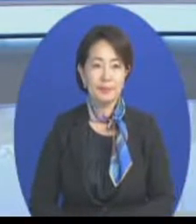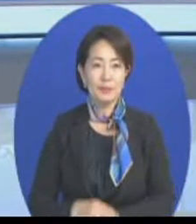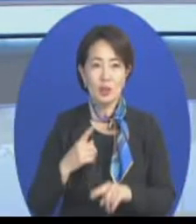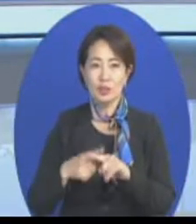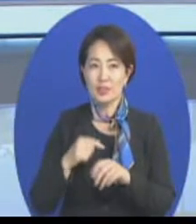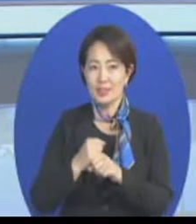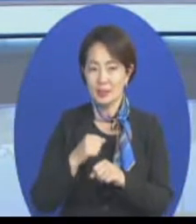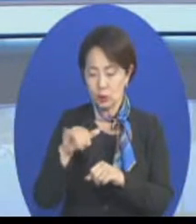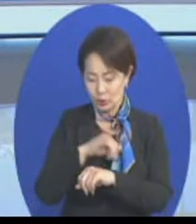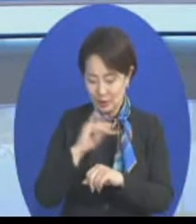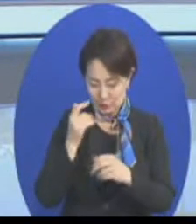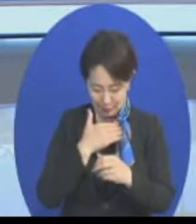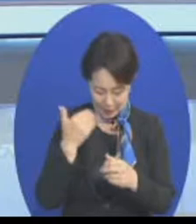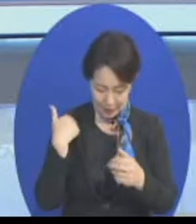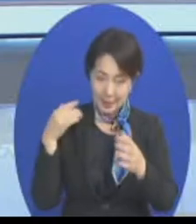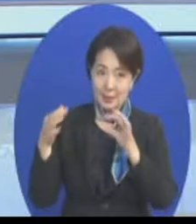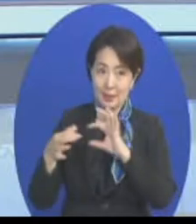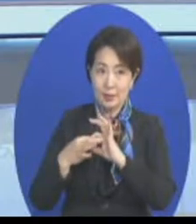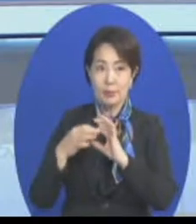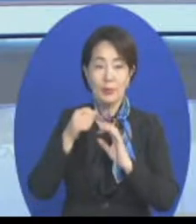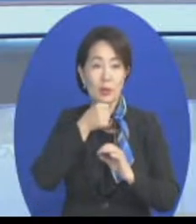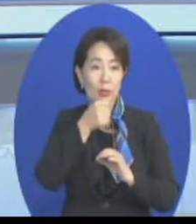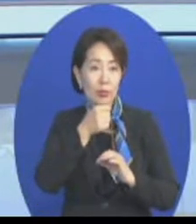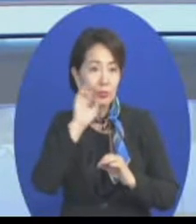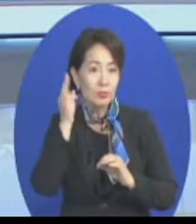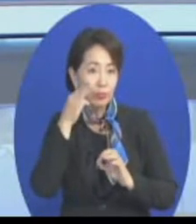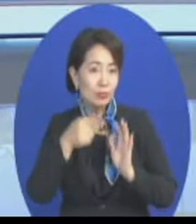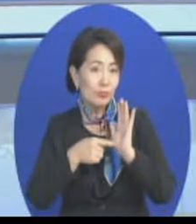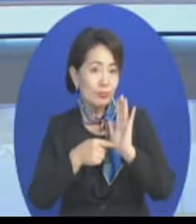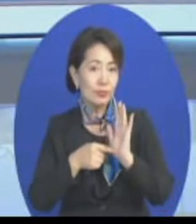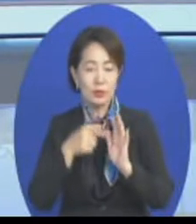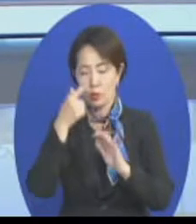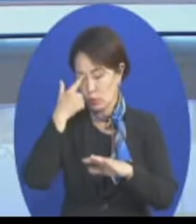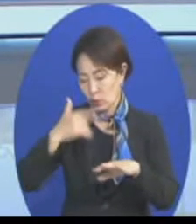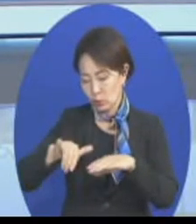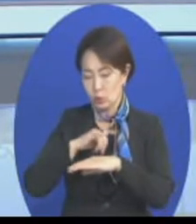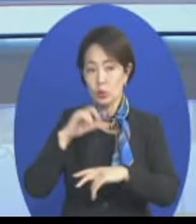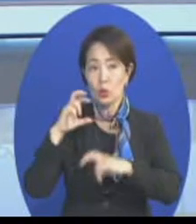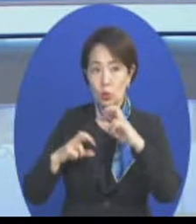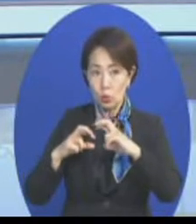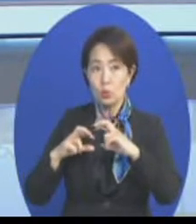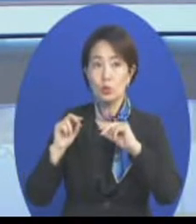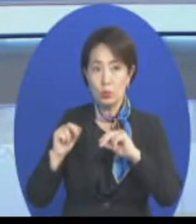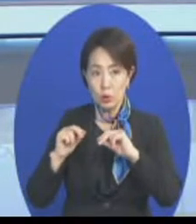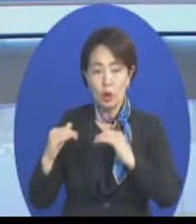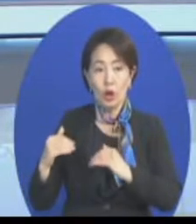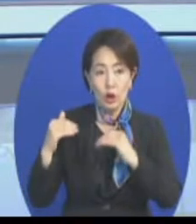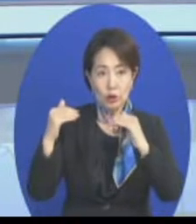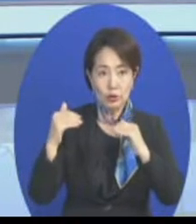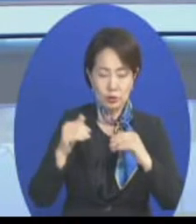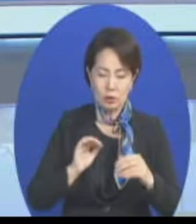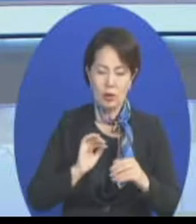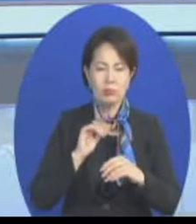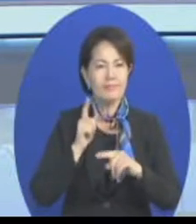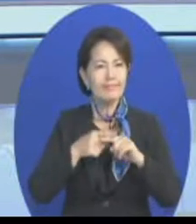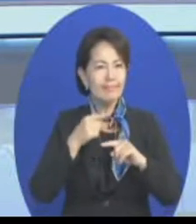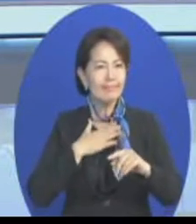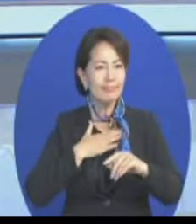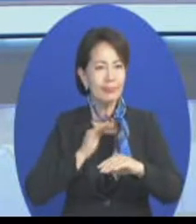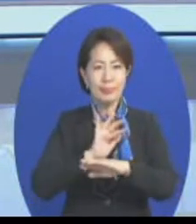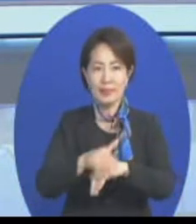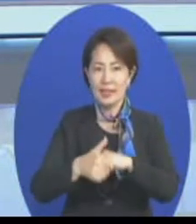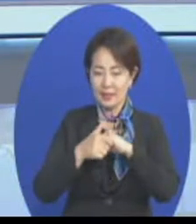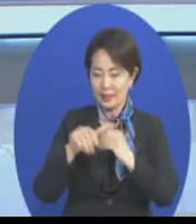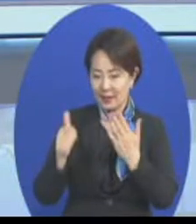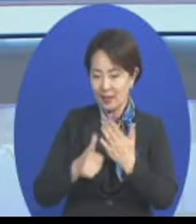Орон нутгад ажиллаж байгаа улсын хурлын даргатай манай сурвалжлагч тодруулга ярилцлага хийсэн байна. Монгол улс үйлдвэрлэгч болж байгаа хөгжин тиймээс орон нутгийн бие даасан байдлыг хангах эрх